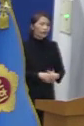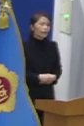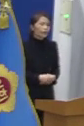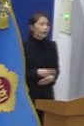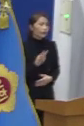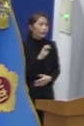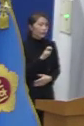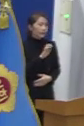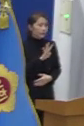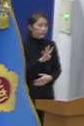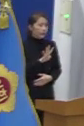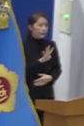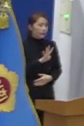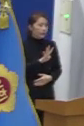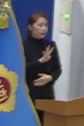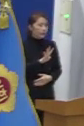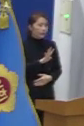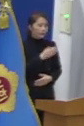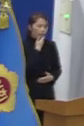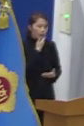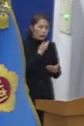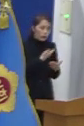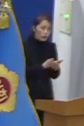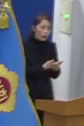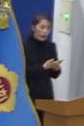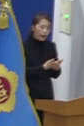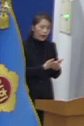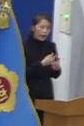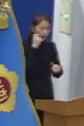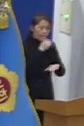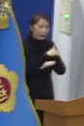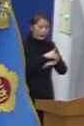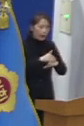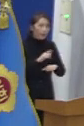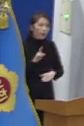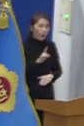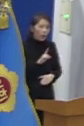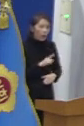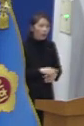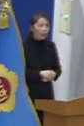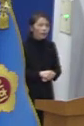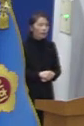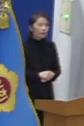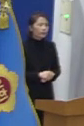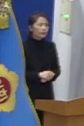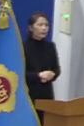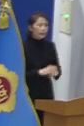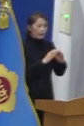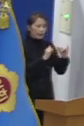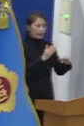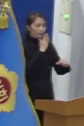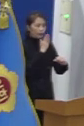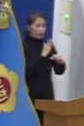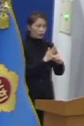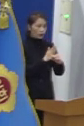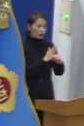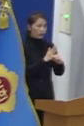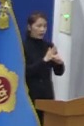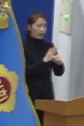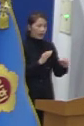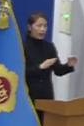2024년 경기도정의 핵심 전략은 휴머노믹스입니다. 사람 중심의 경제